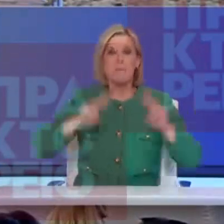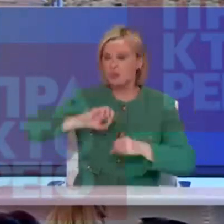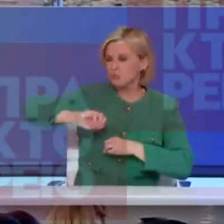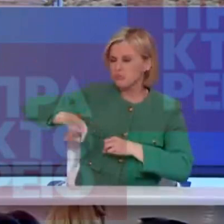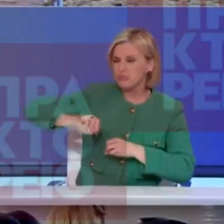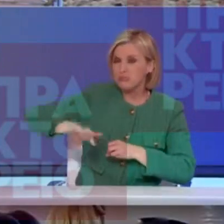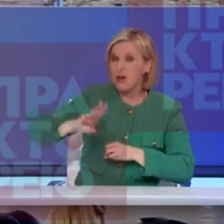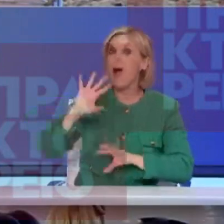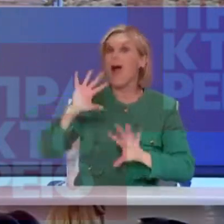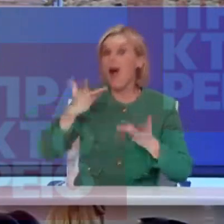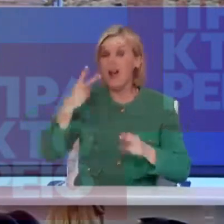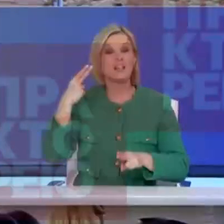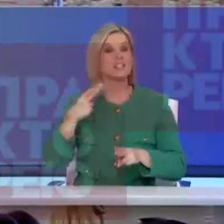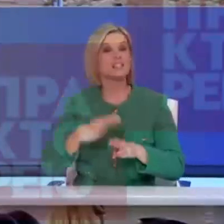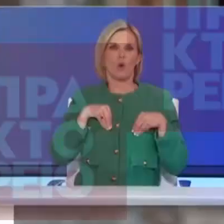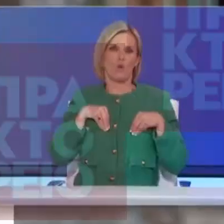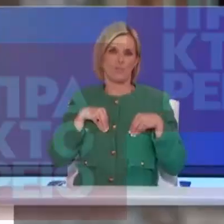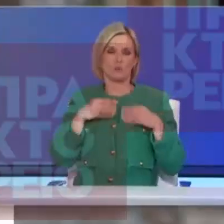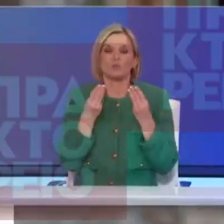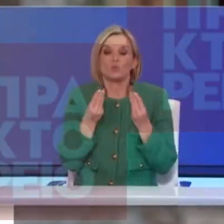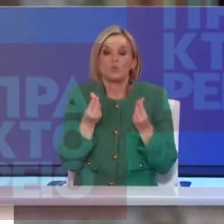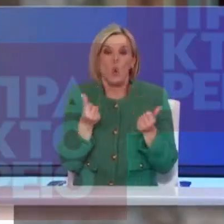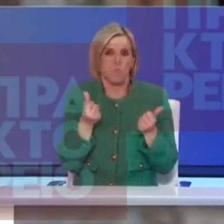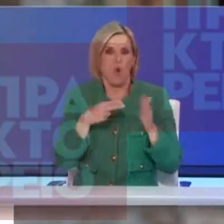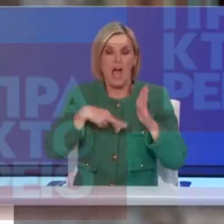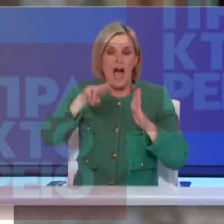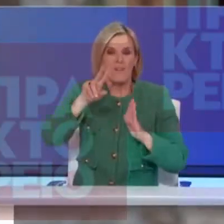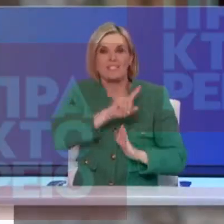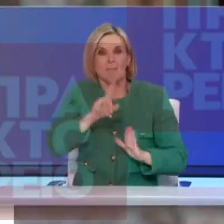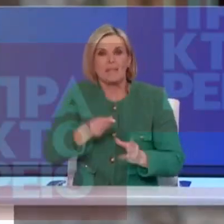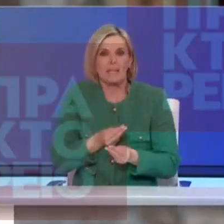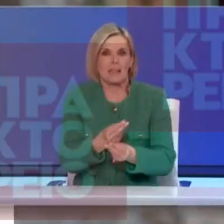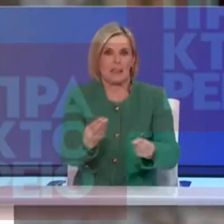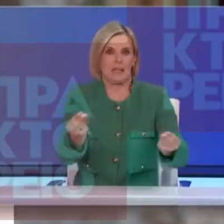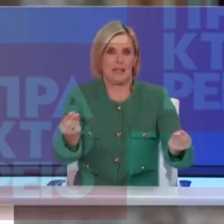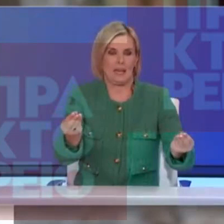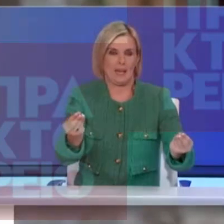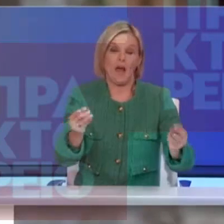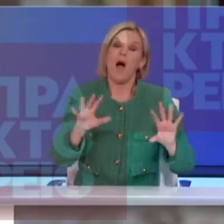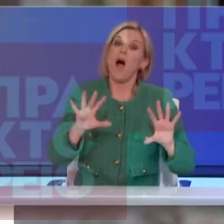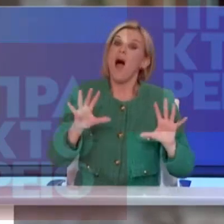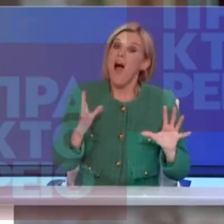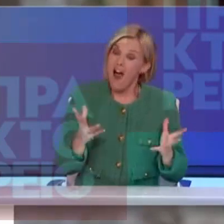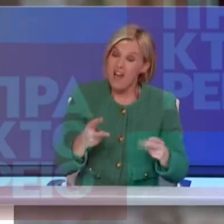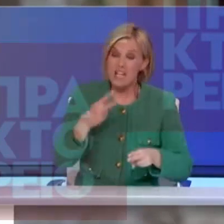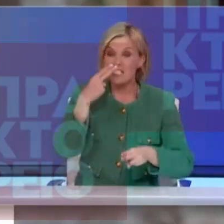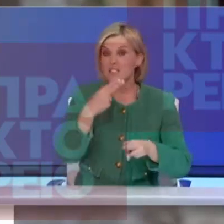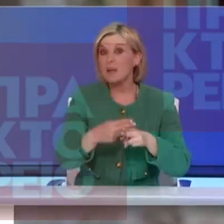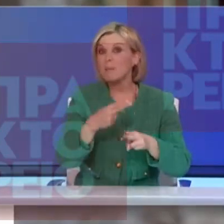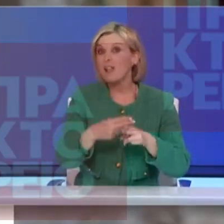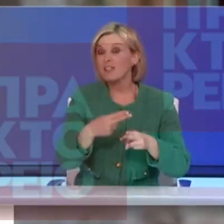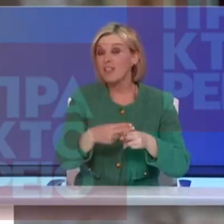στους λογαριασμούς των κατοίκων. Τίποτα δεν μπορεί να αντικαταστήσει τη δύναμη του